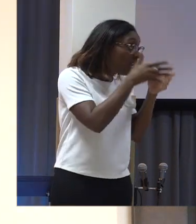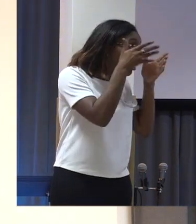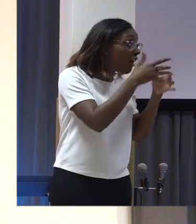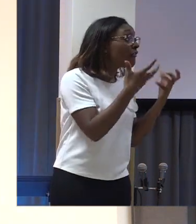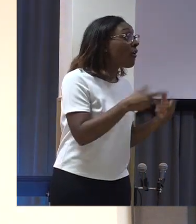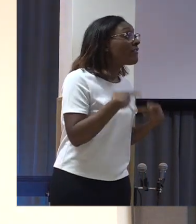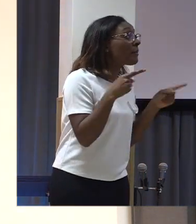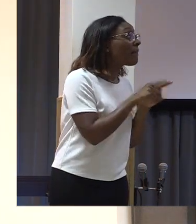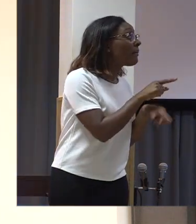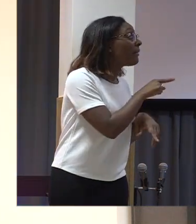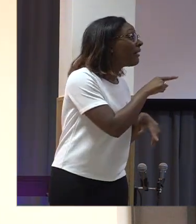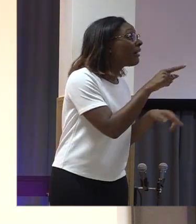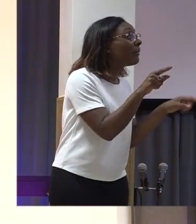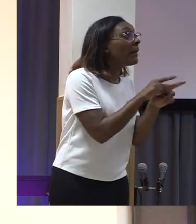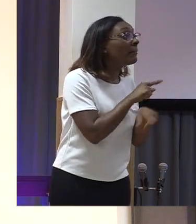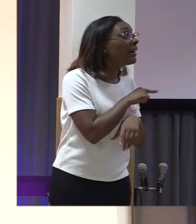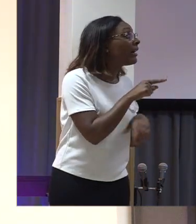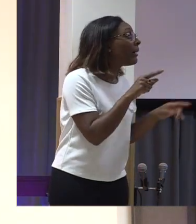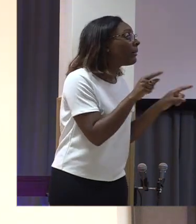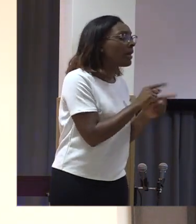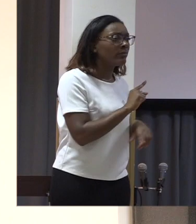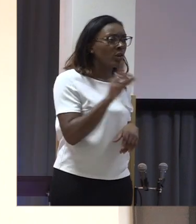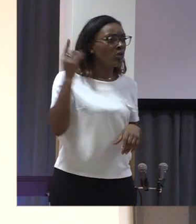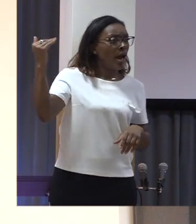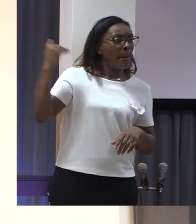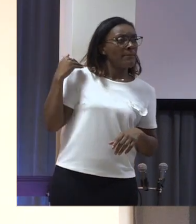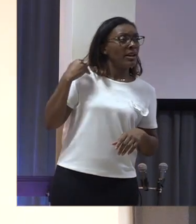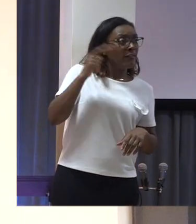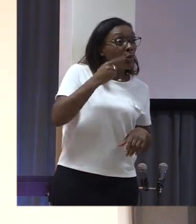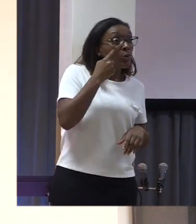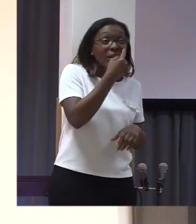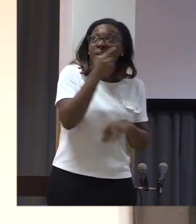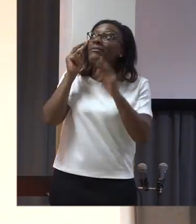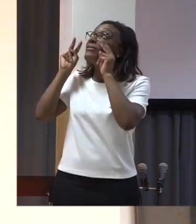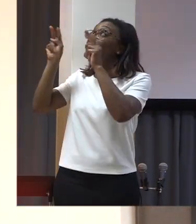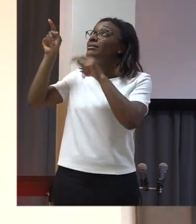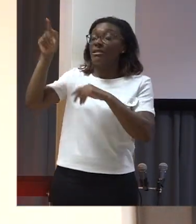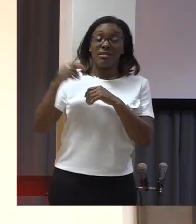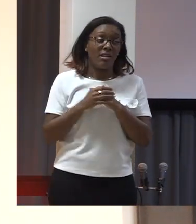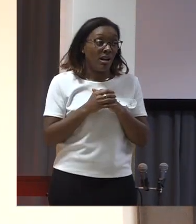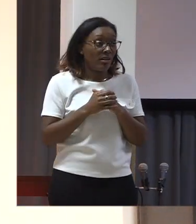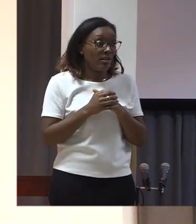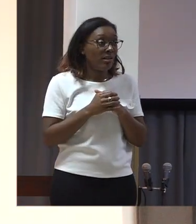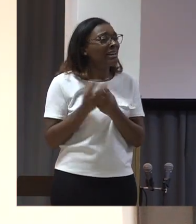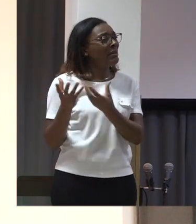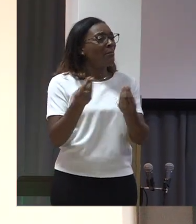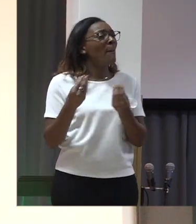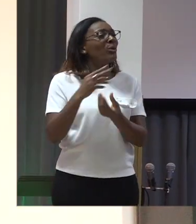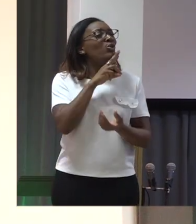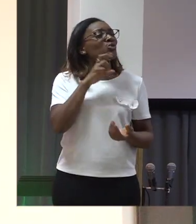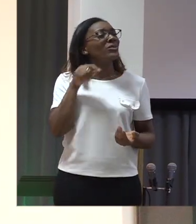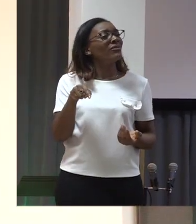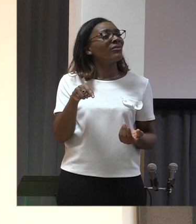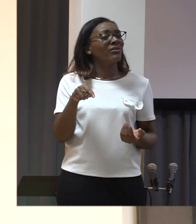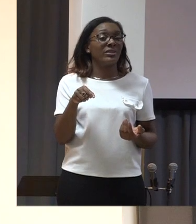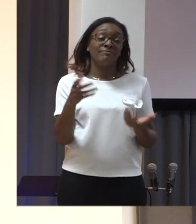Alors que le Seigneur nous invite toujours à fixer nos regards vers lui. Le plus grand reproche que l'on peut faire aux Israélites est d'avoir voulu